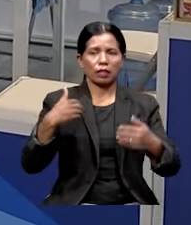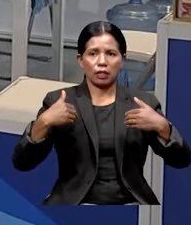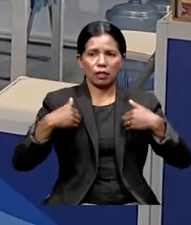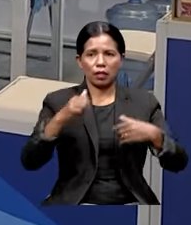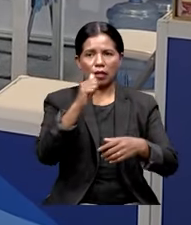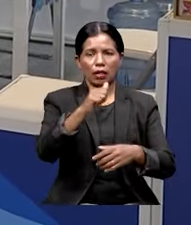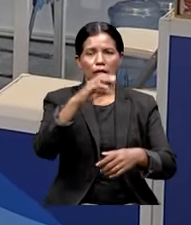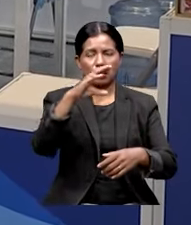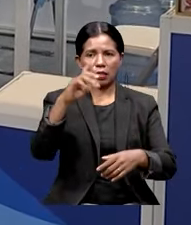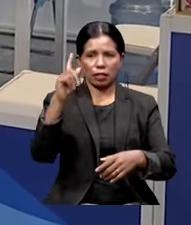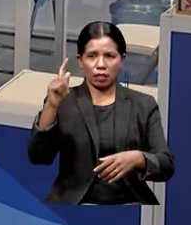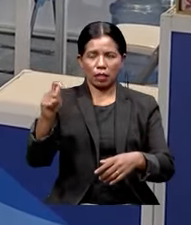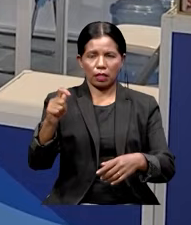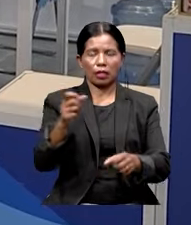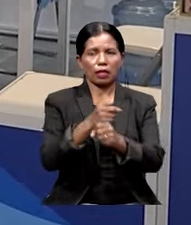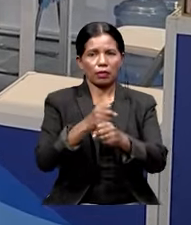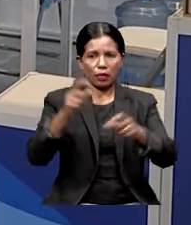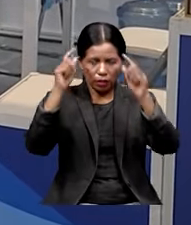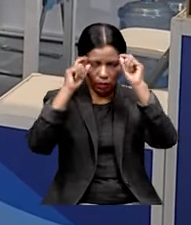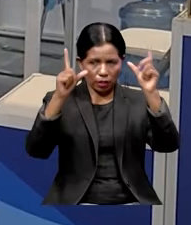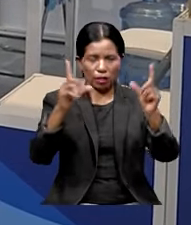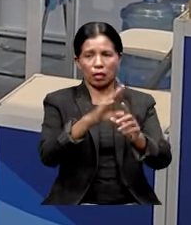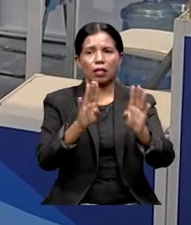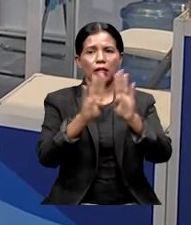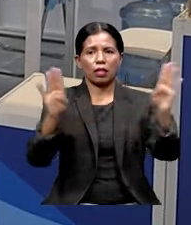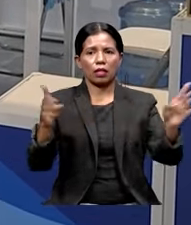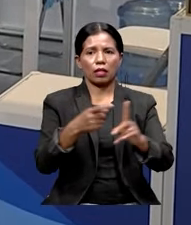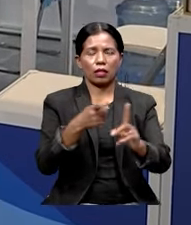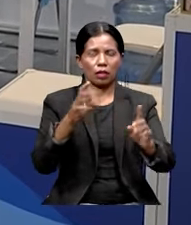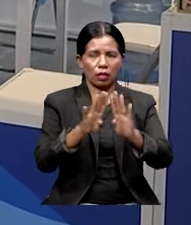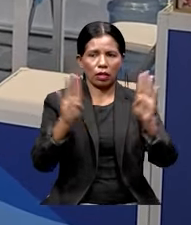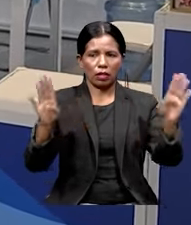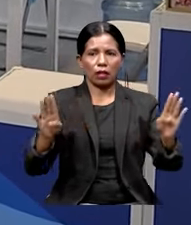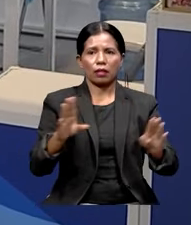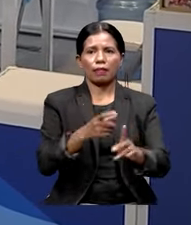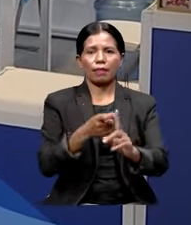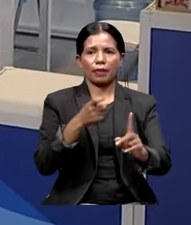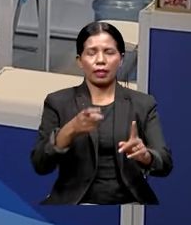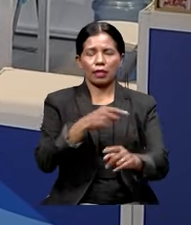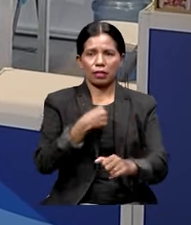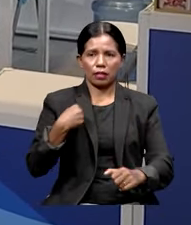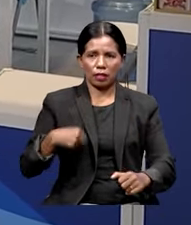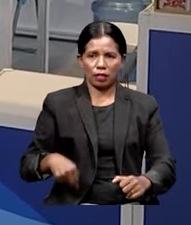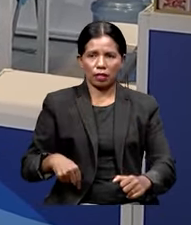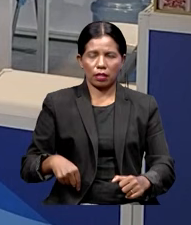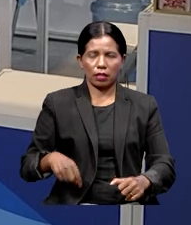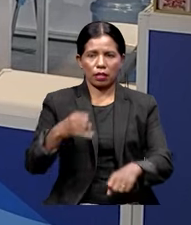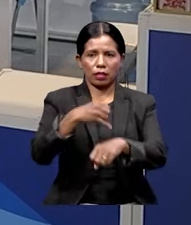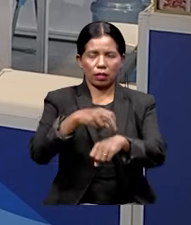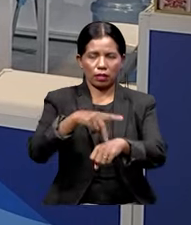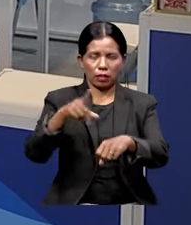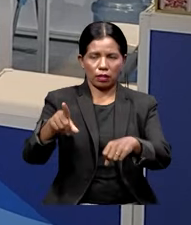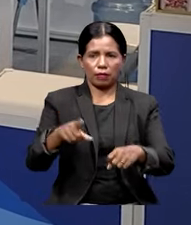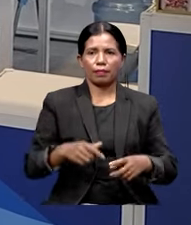husi asosiasaung Cafe Timor, nebe make loke but iha expo China International Import